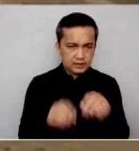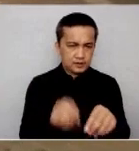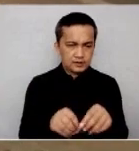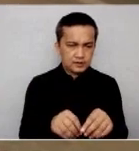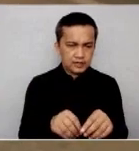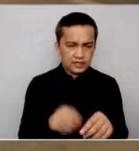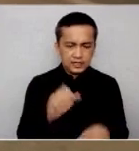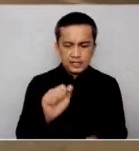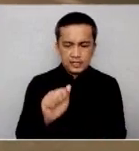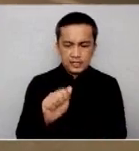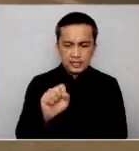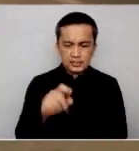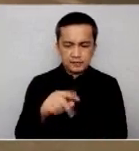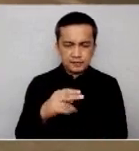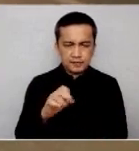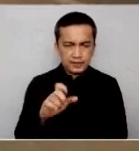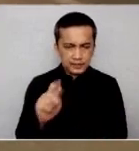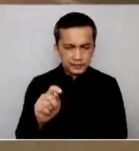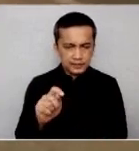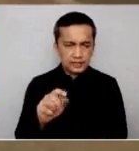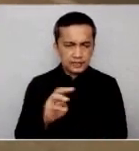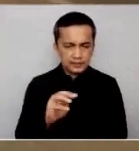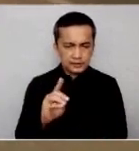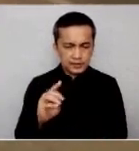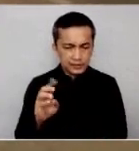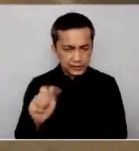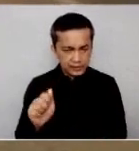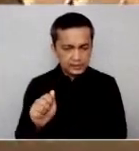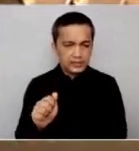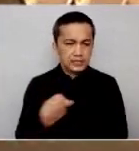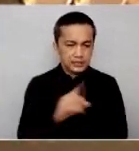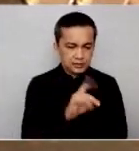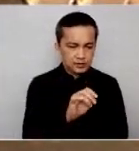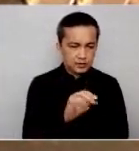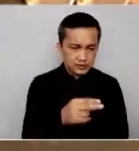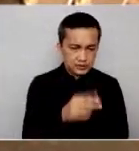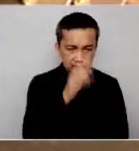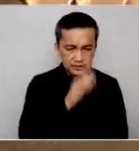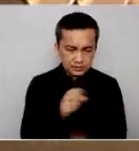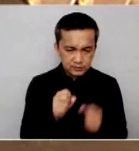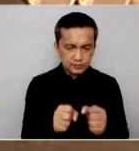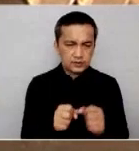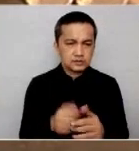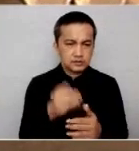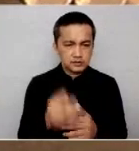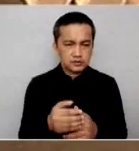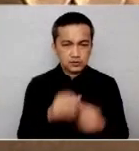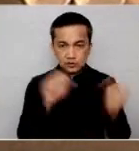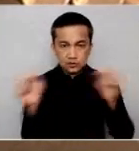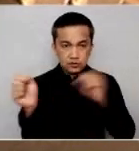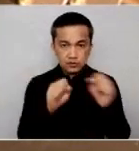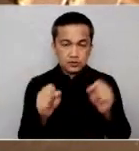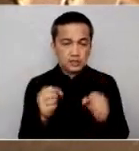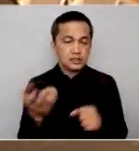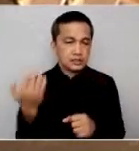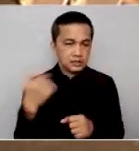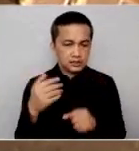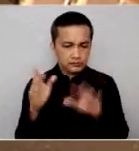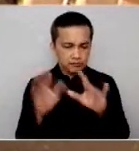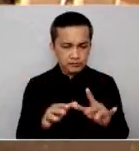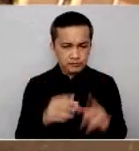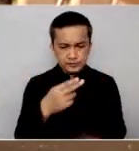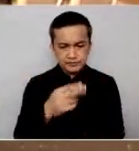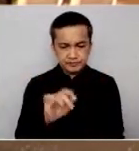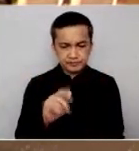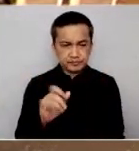ng DPWH at MMDA sa mga nasirang kalsada ng EDSA. Kasunod ito ng hagupit ng mga nagdaang bagyo at ng ulang dala ng habagat.